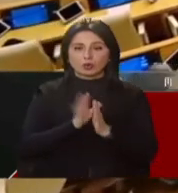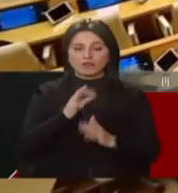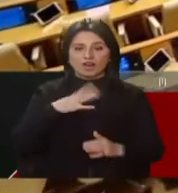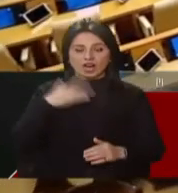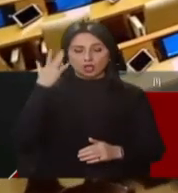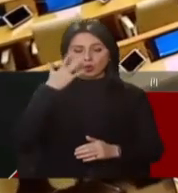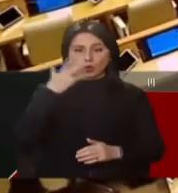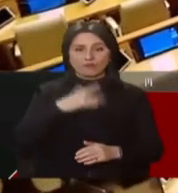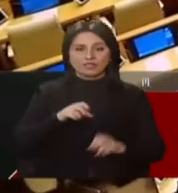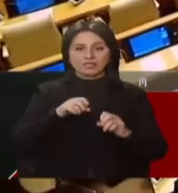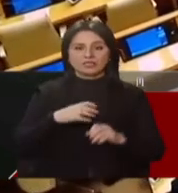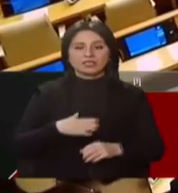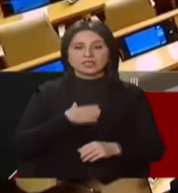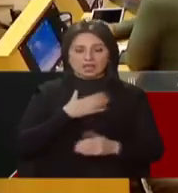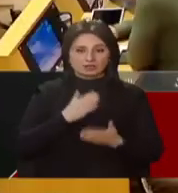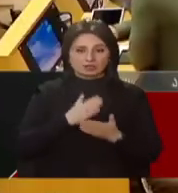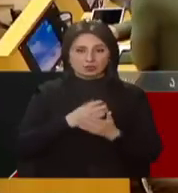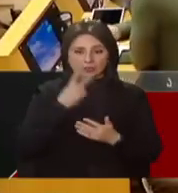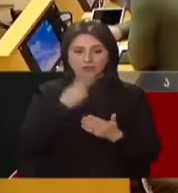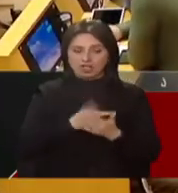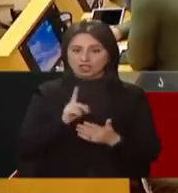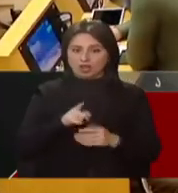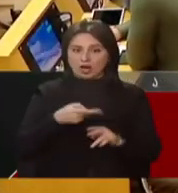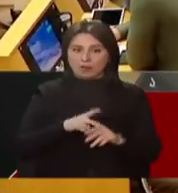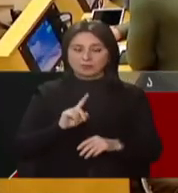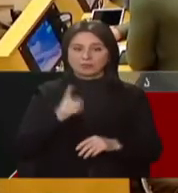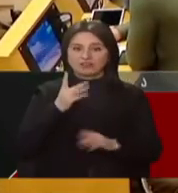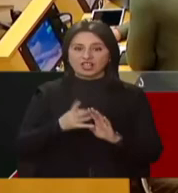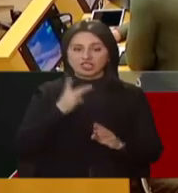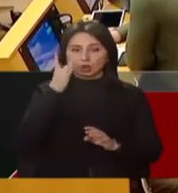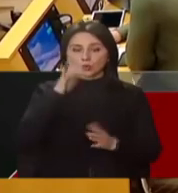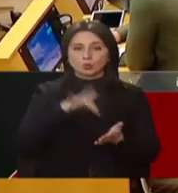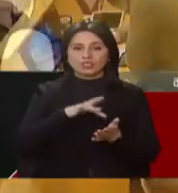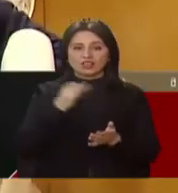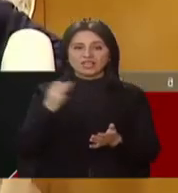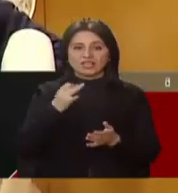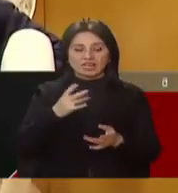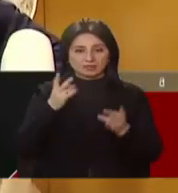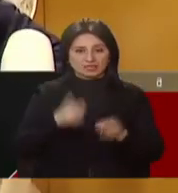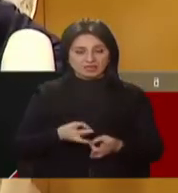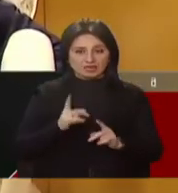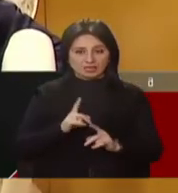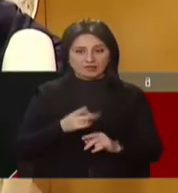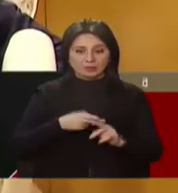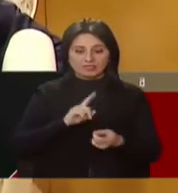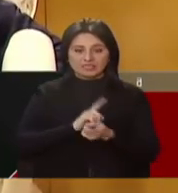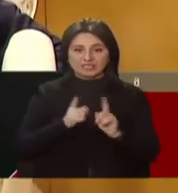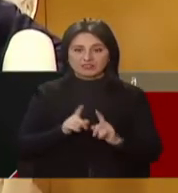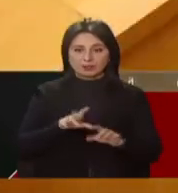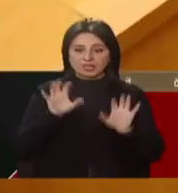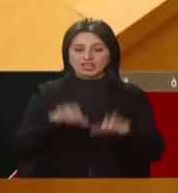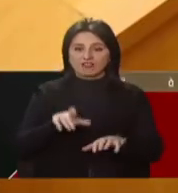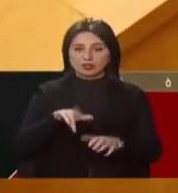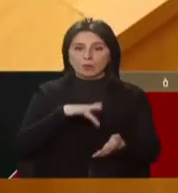ქართულ ოცნებაში საგანგაშოს უწოდებენ და მიაჩნიათ, რომ ამით პირველ რიგში რუსთაველების ინტერესები ზიანდება, რადგან იმის ნაცვლად, რომ